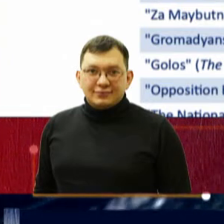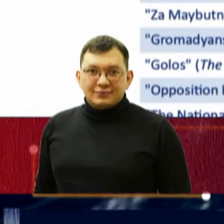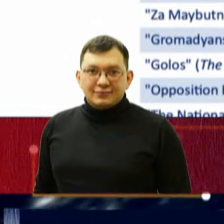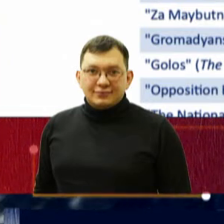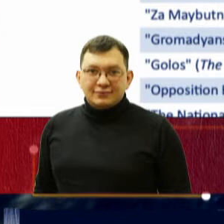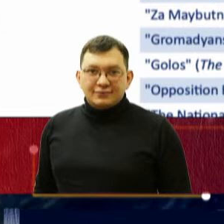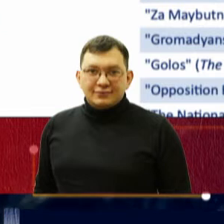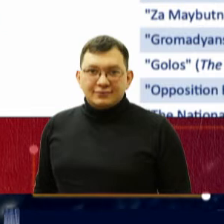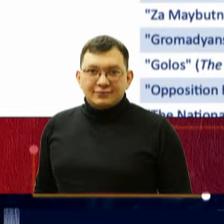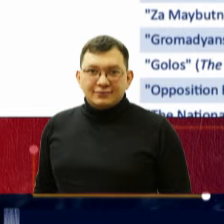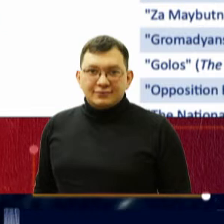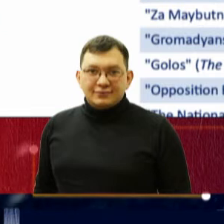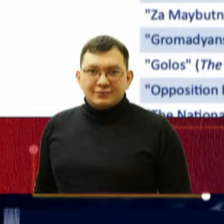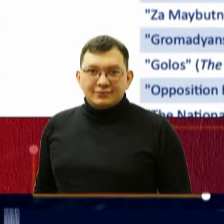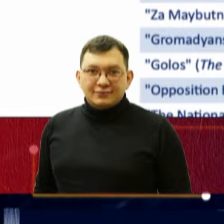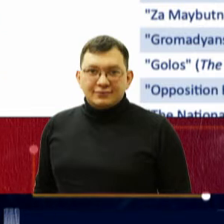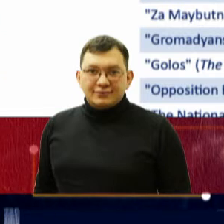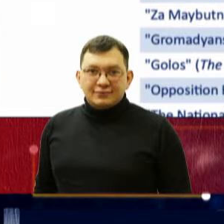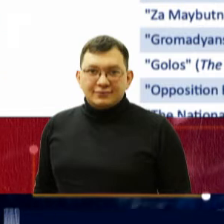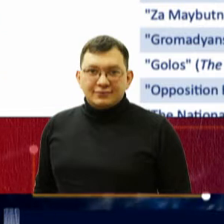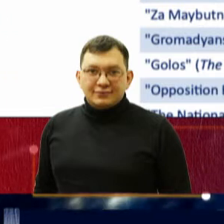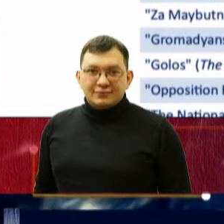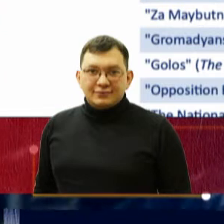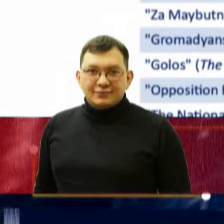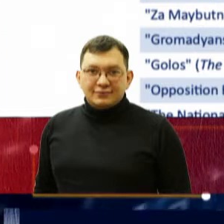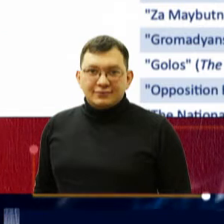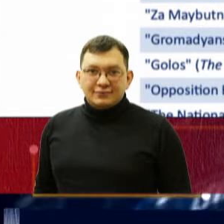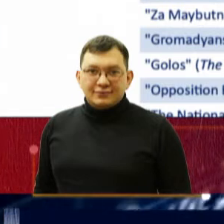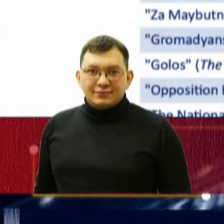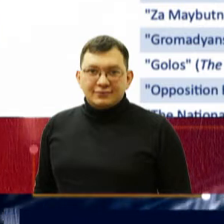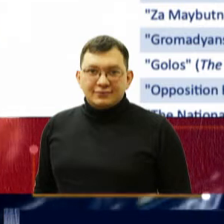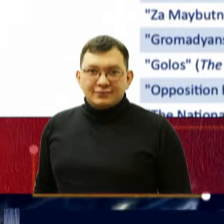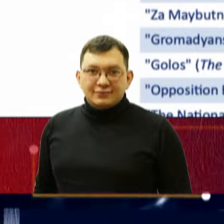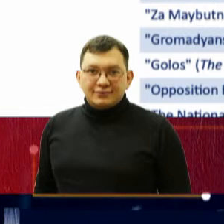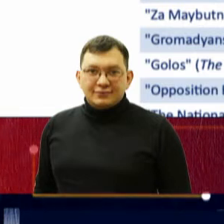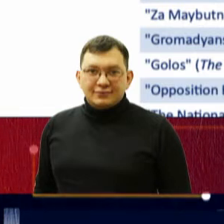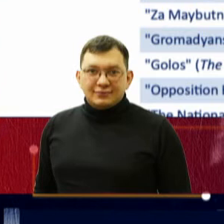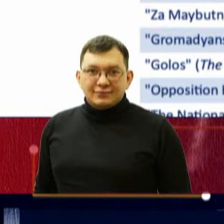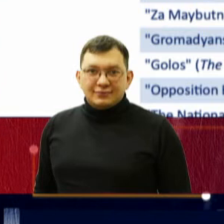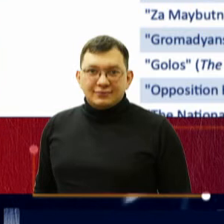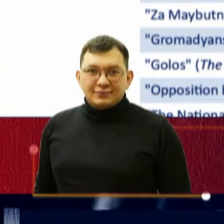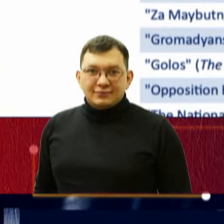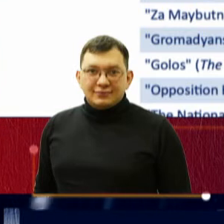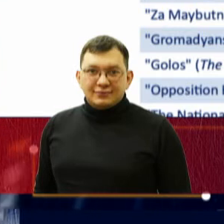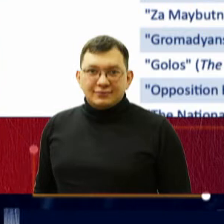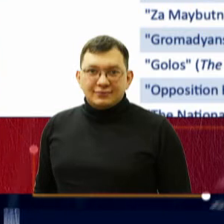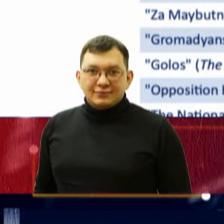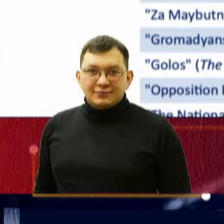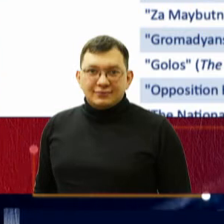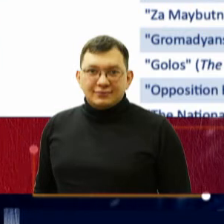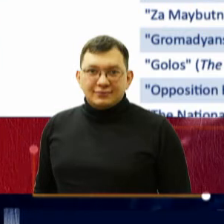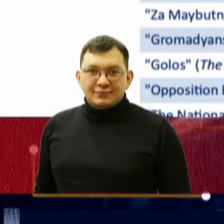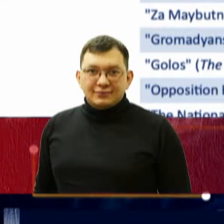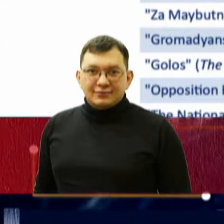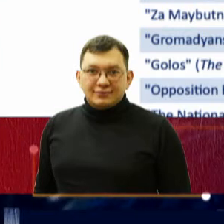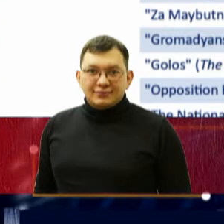що ця партія буде найкращим чином представляти їх інтереси. Але і знову ж таки можна лише подякувати таким громадянам, які